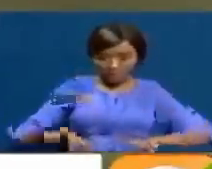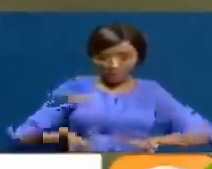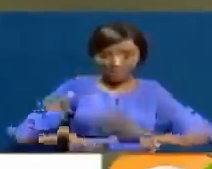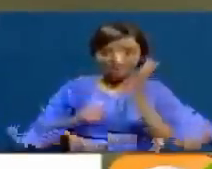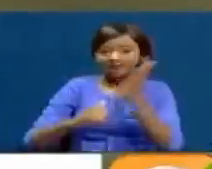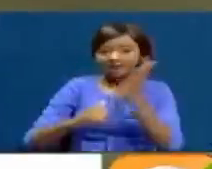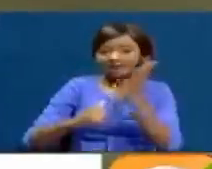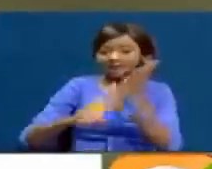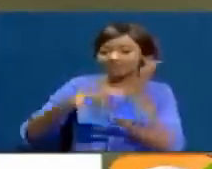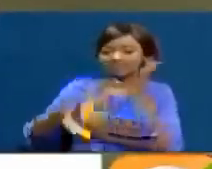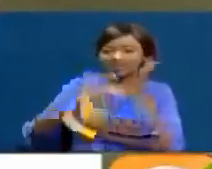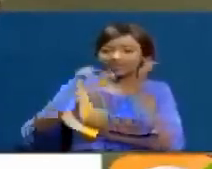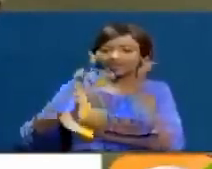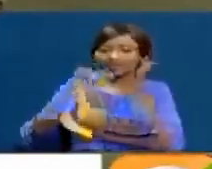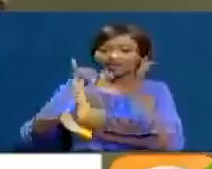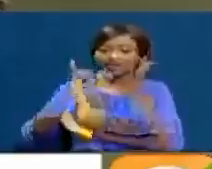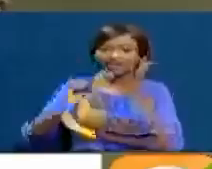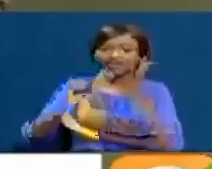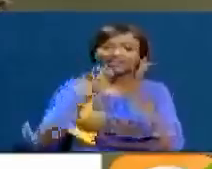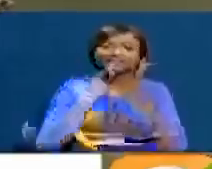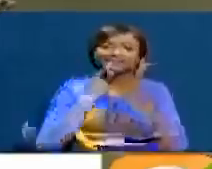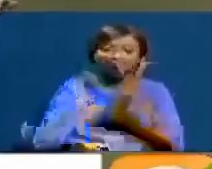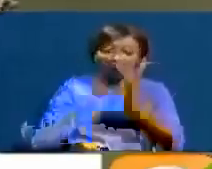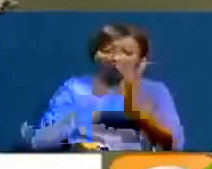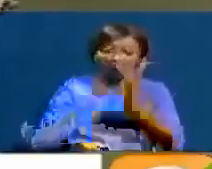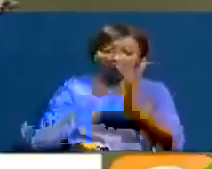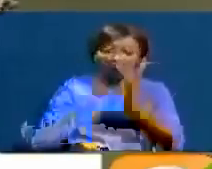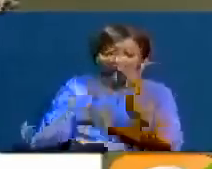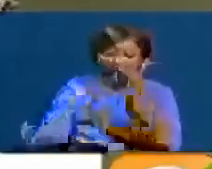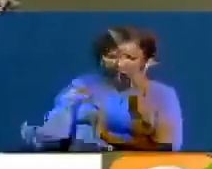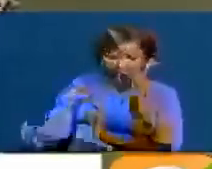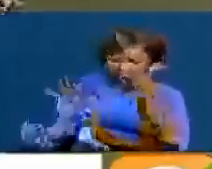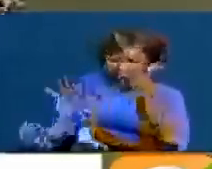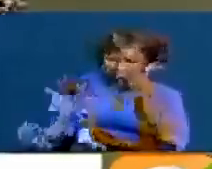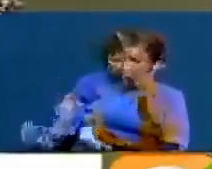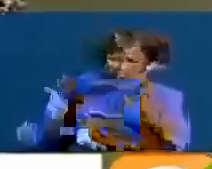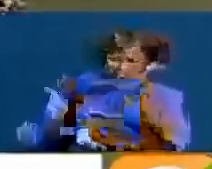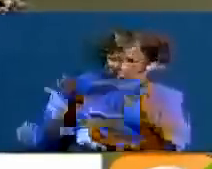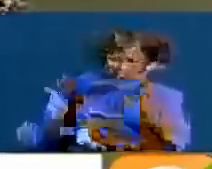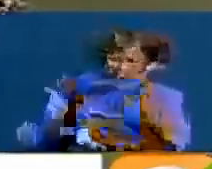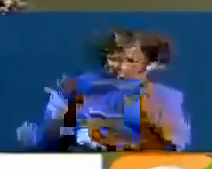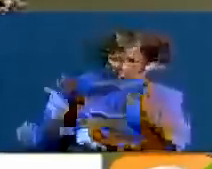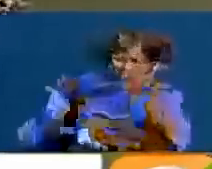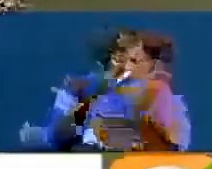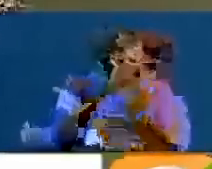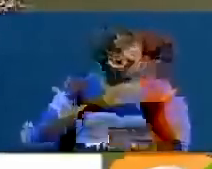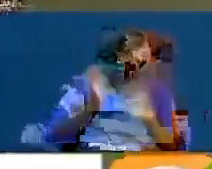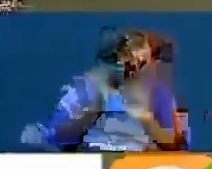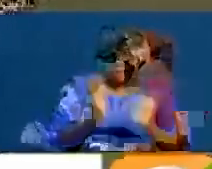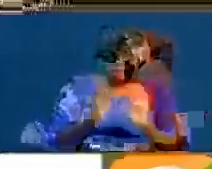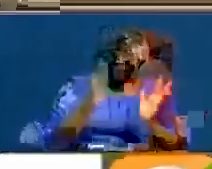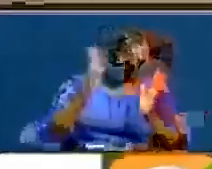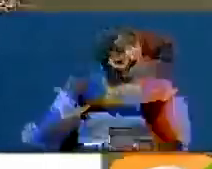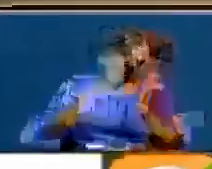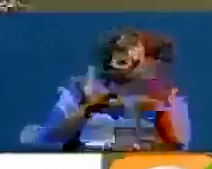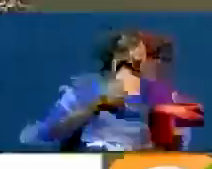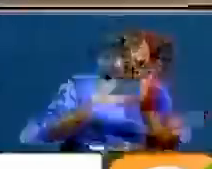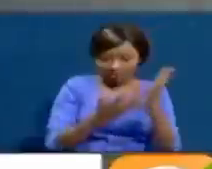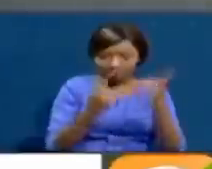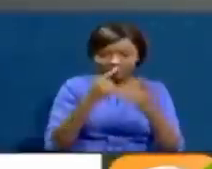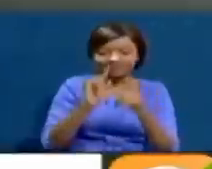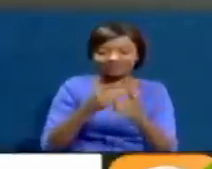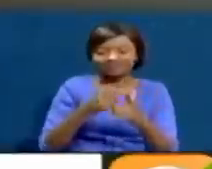hilo wanadai kuwa wapiganaji hao walipata nguvu na kushambulia wa ndege. Kundi la